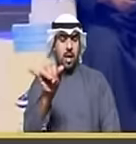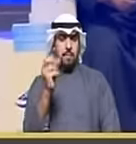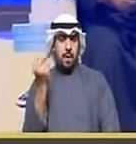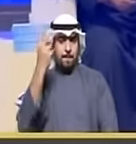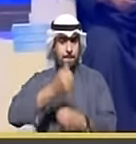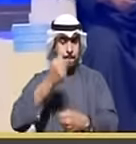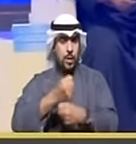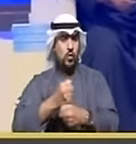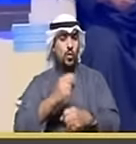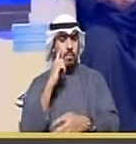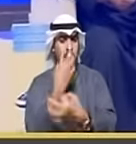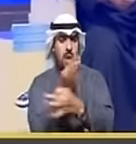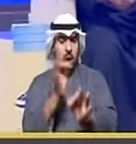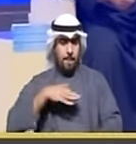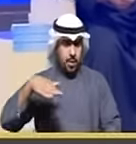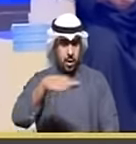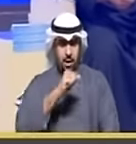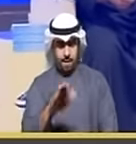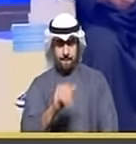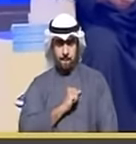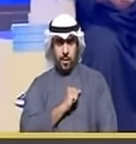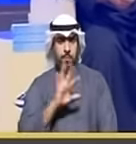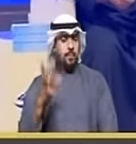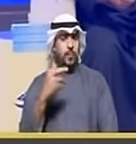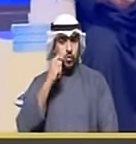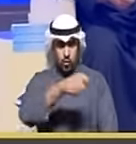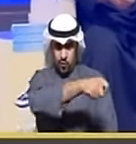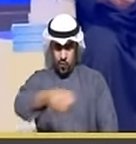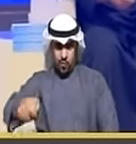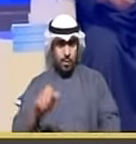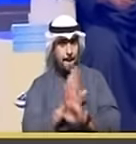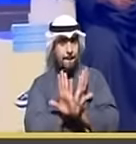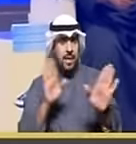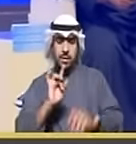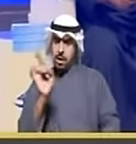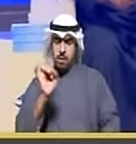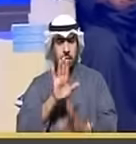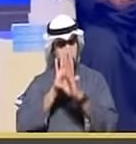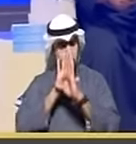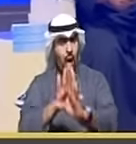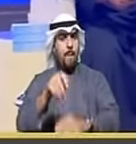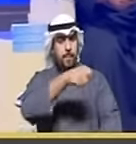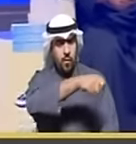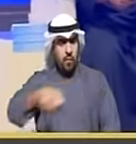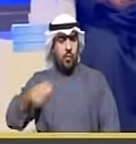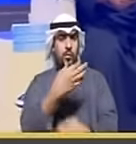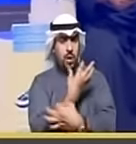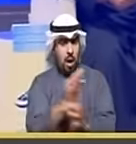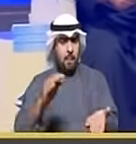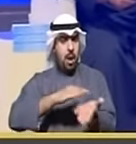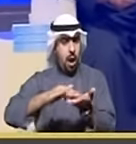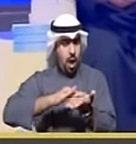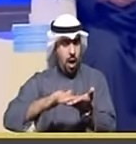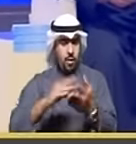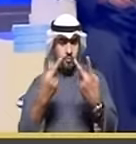الصغيره والمتوسطه وليس فقط هو من خلال تمويلها من خلال دعمها ورعايتها وتوفير البيئه المناسبه لهذا